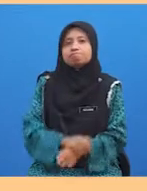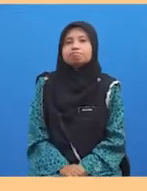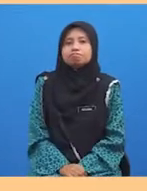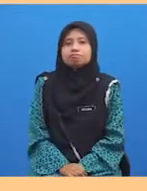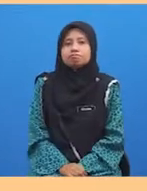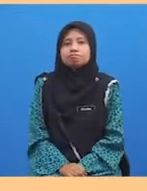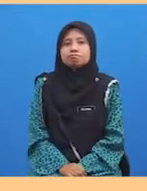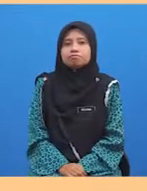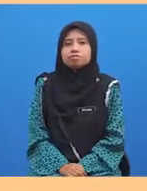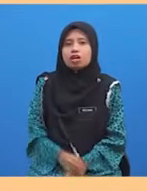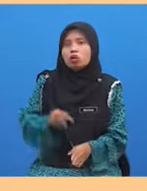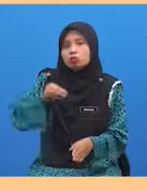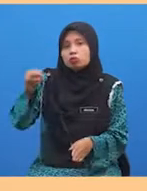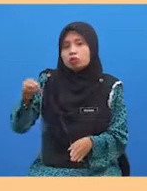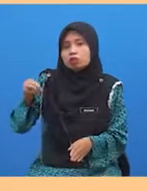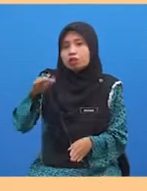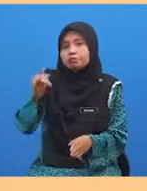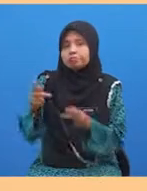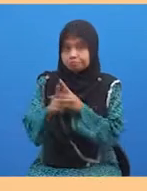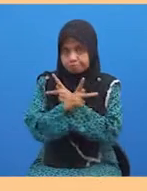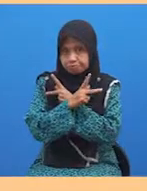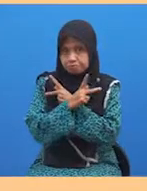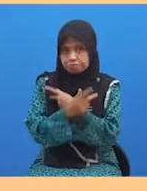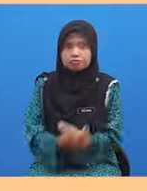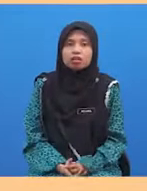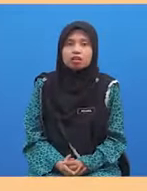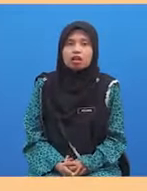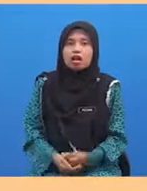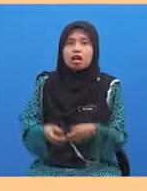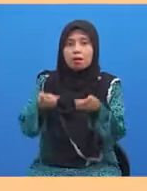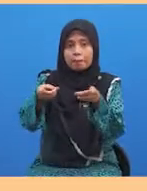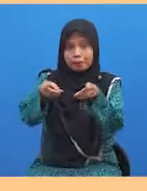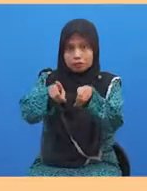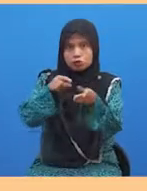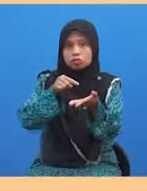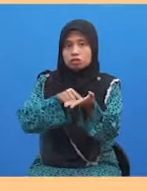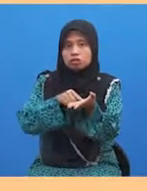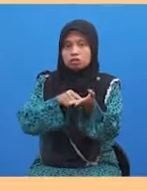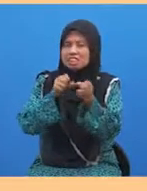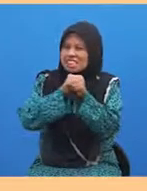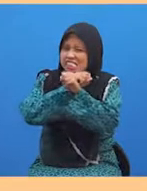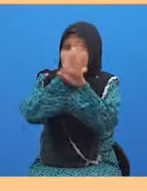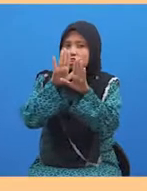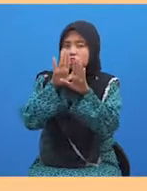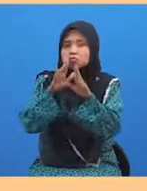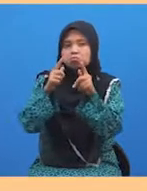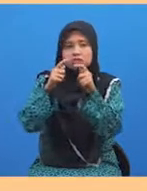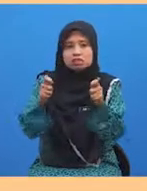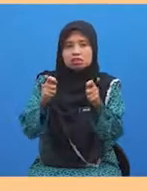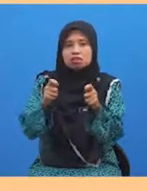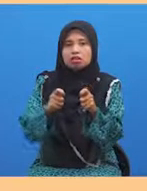terakhir. Murid-murid yang dikasihi, peristiwa ini jelas